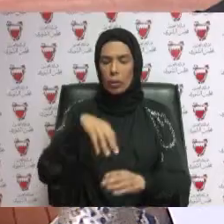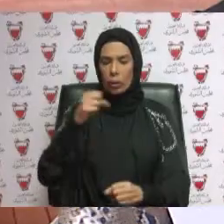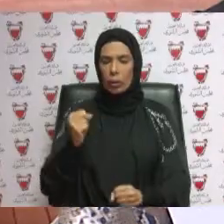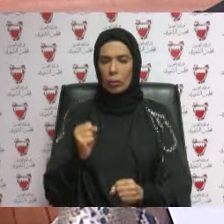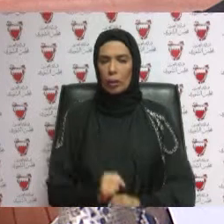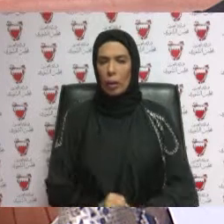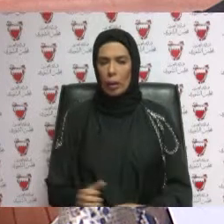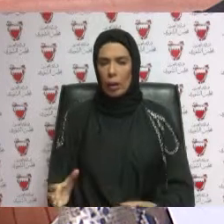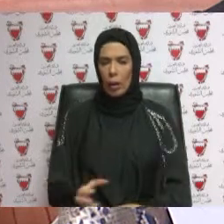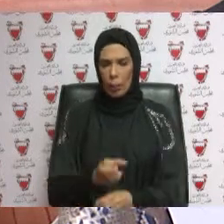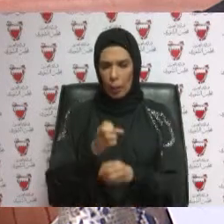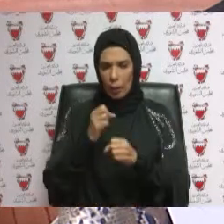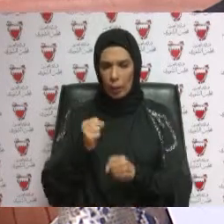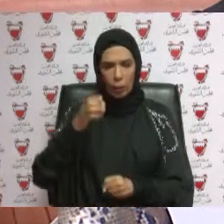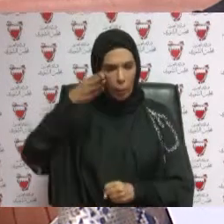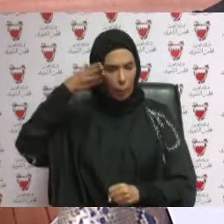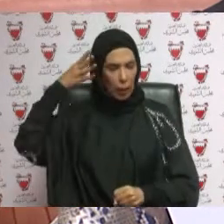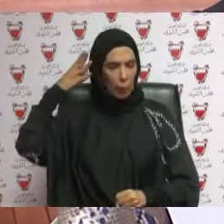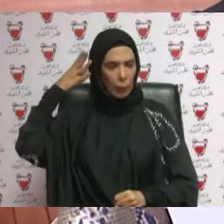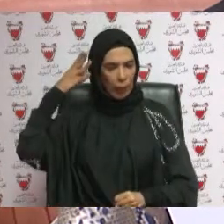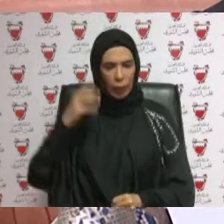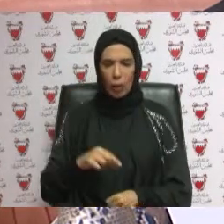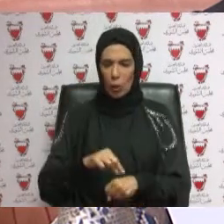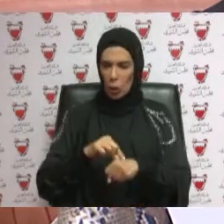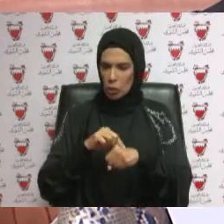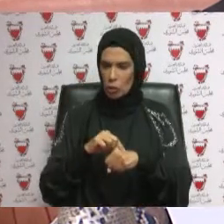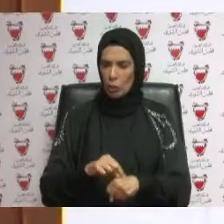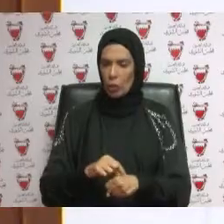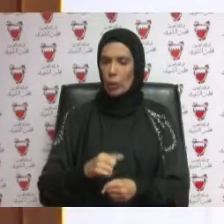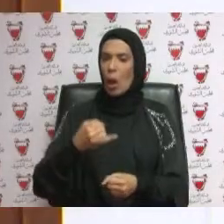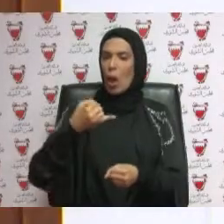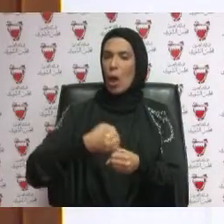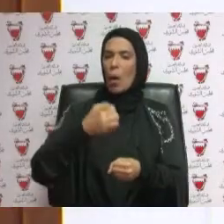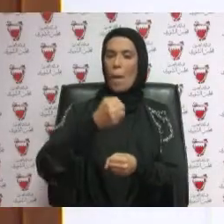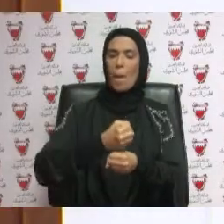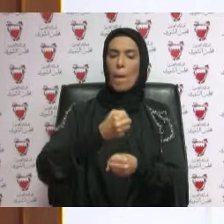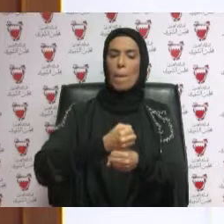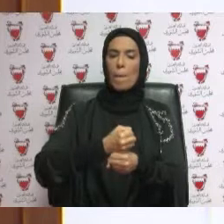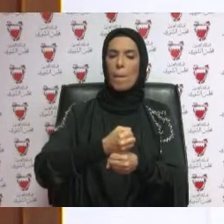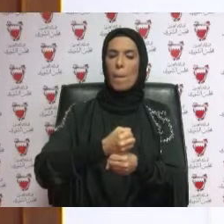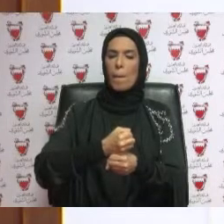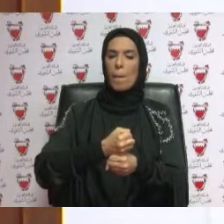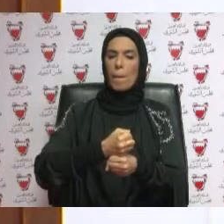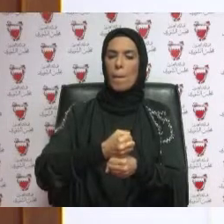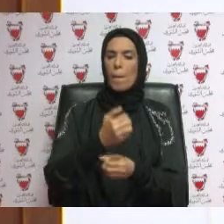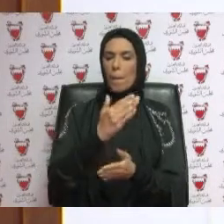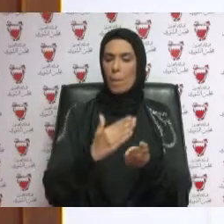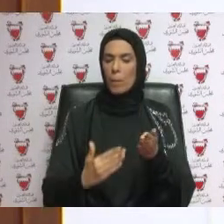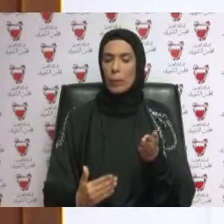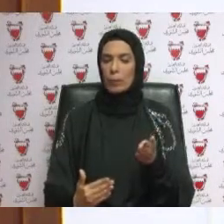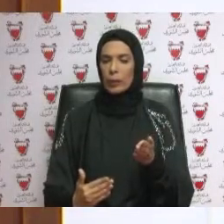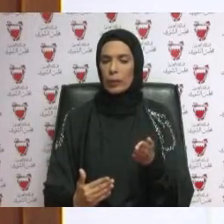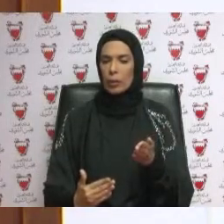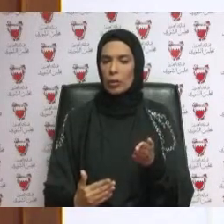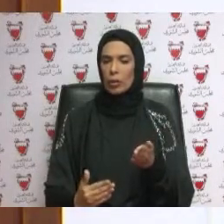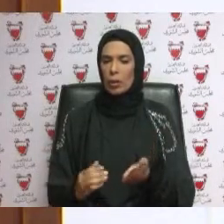مع الحفاظ على خبرة أصحاب تلك المهن ليكونوا جزءا أساسيا من